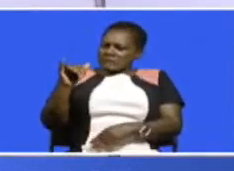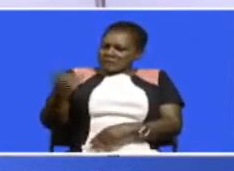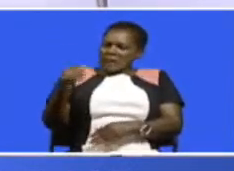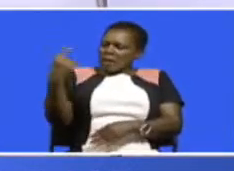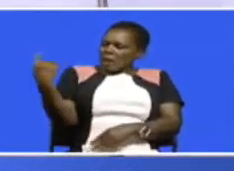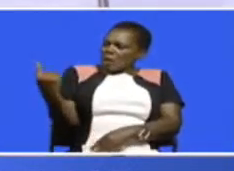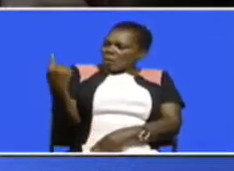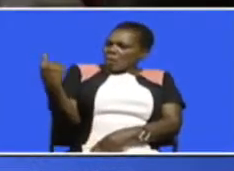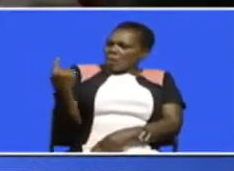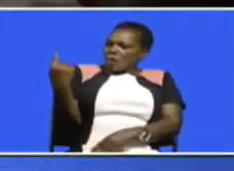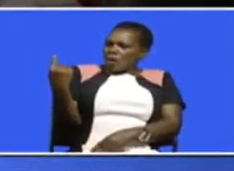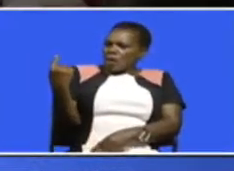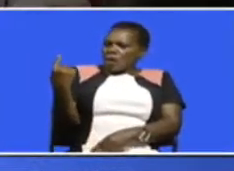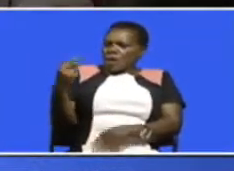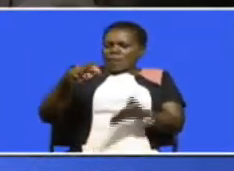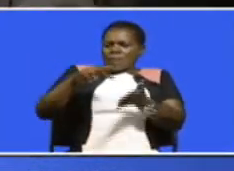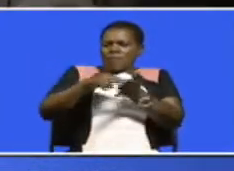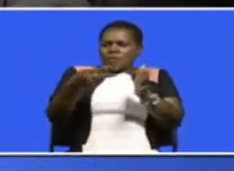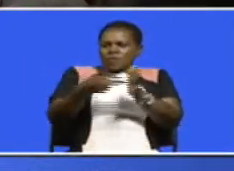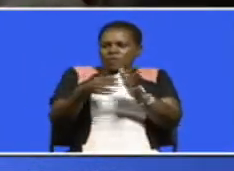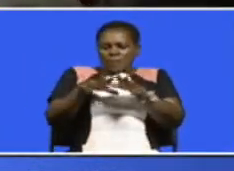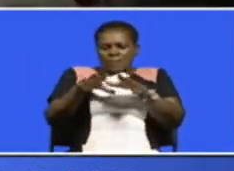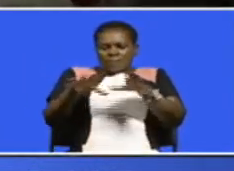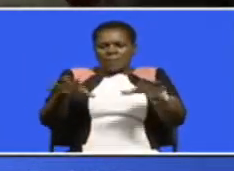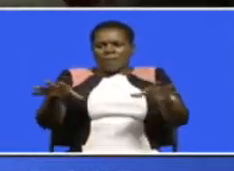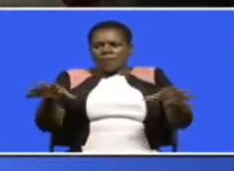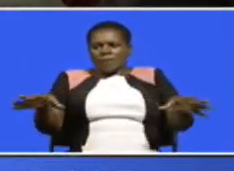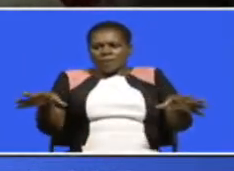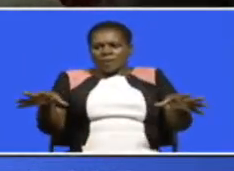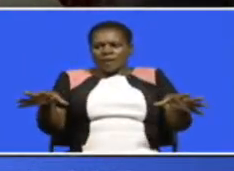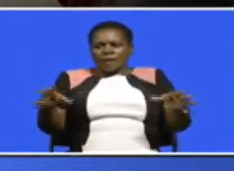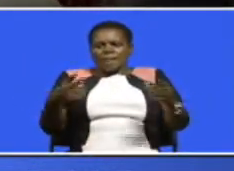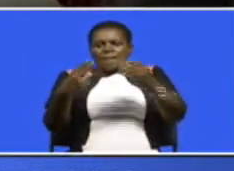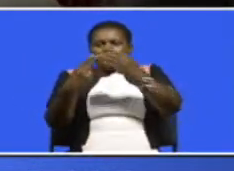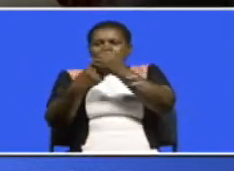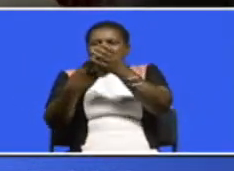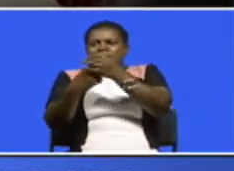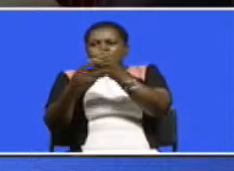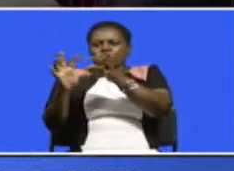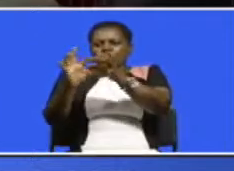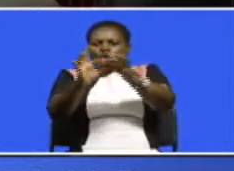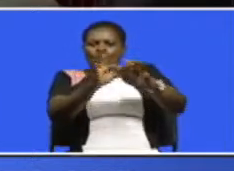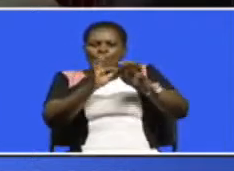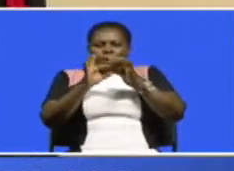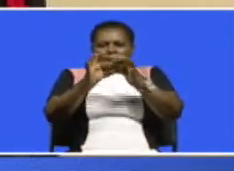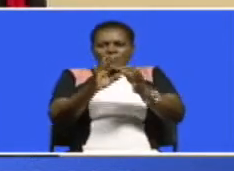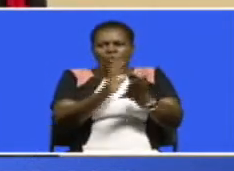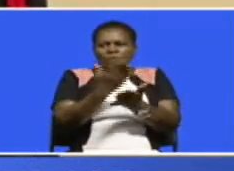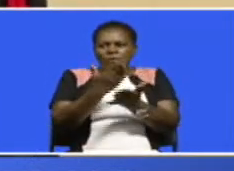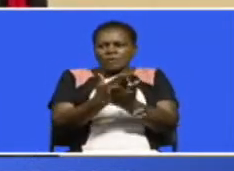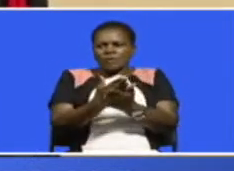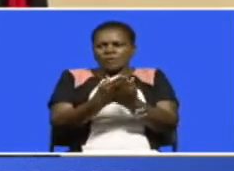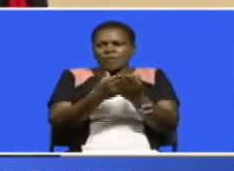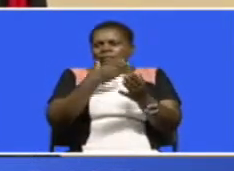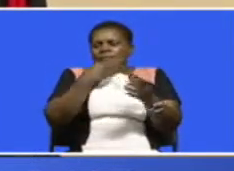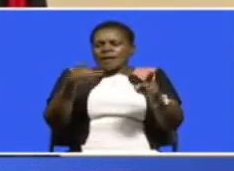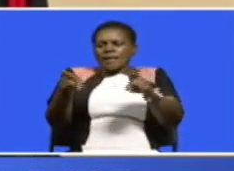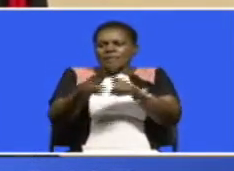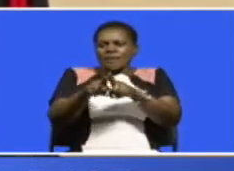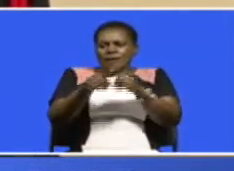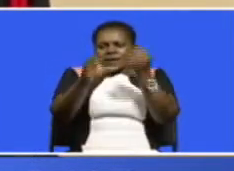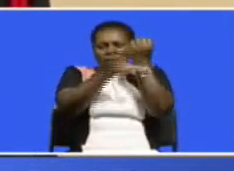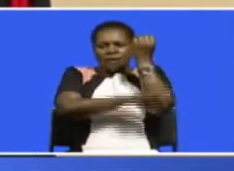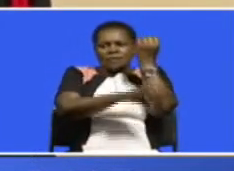pweke. This project will strengthen strategic partnership and cooperation between our two brotherly